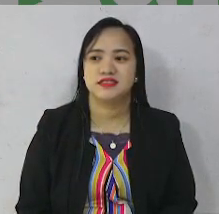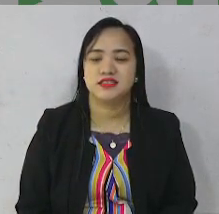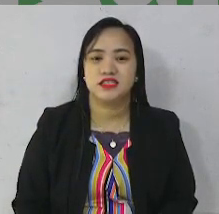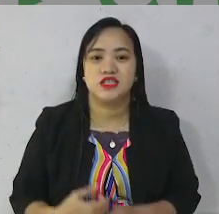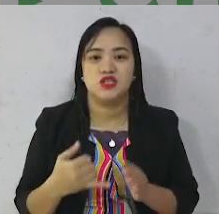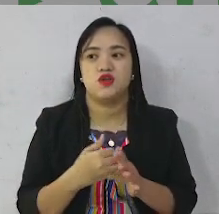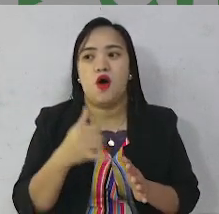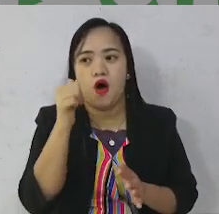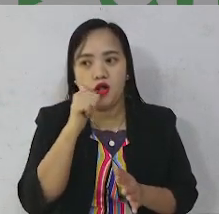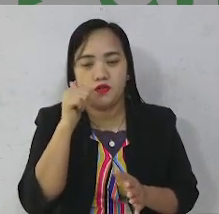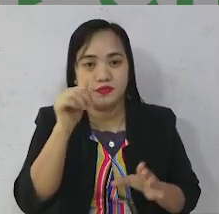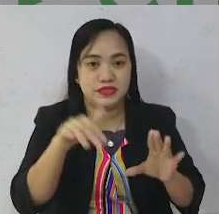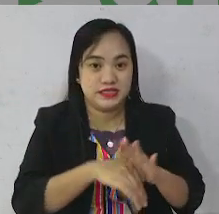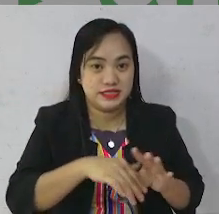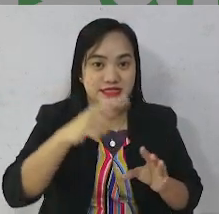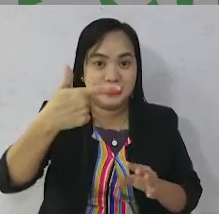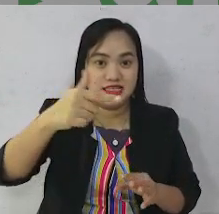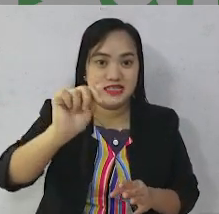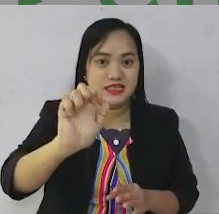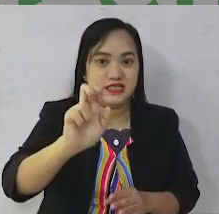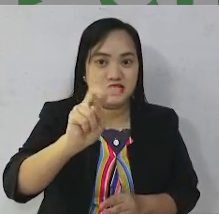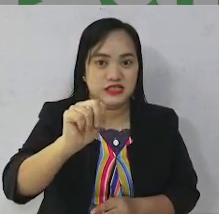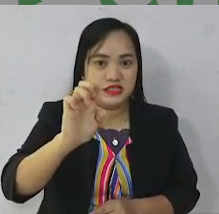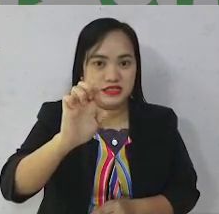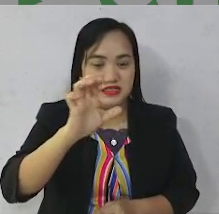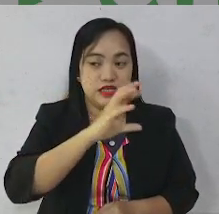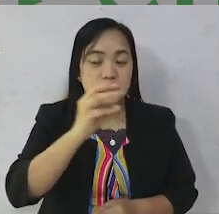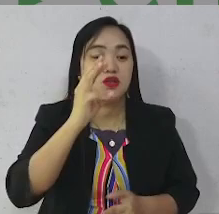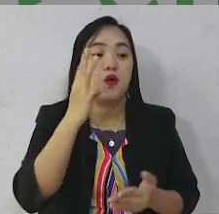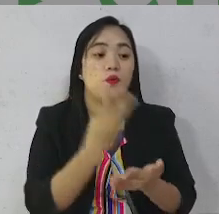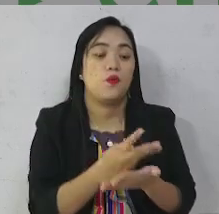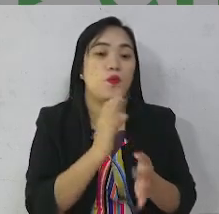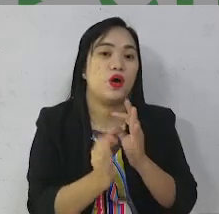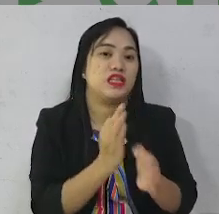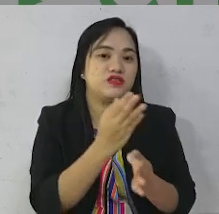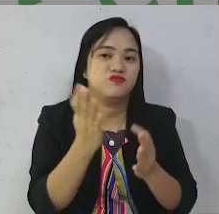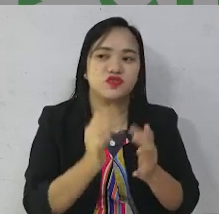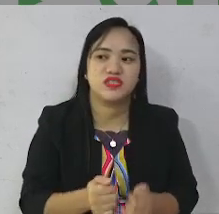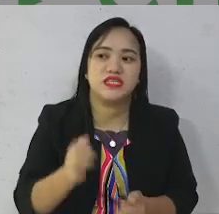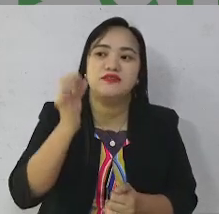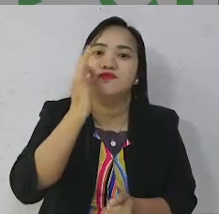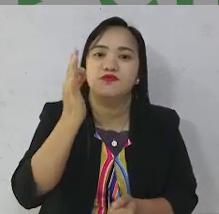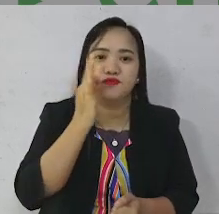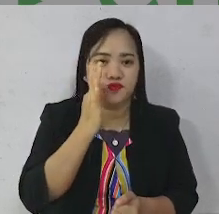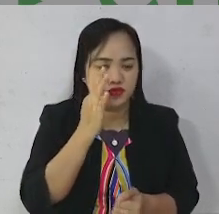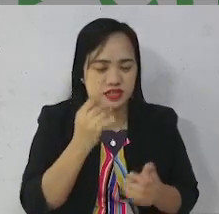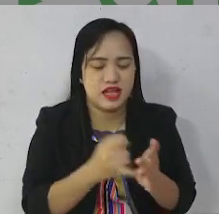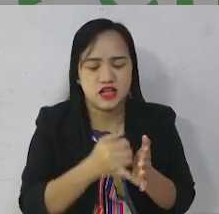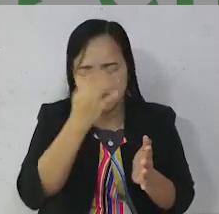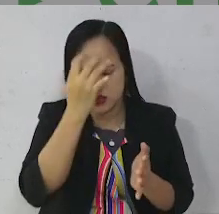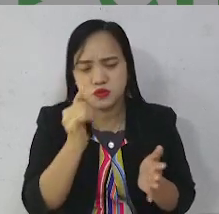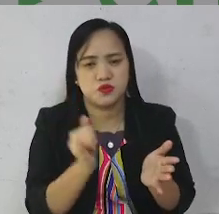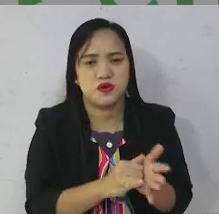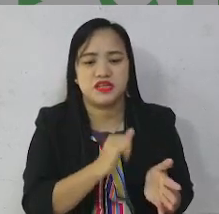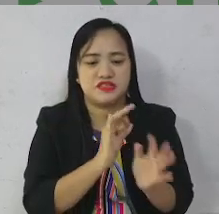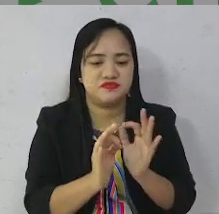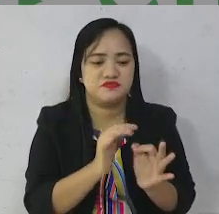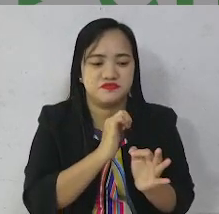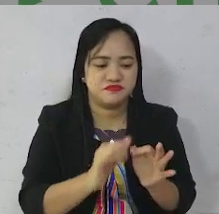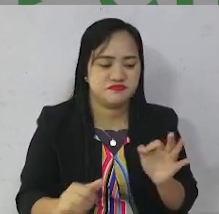jeans po talaga y Yes nasa jeans nasa kinakain yan kaya wala pong kinalaman yang paghakbang